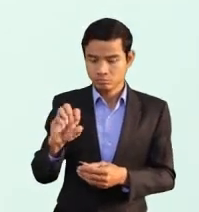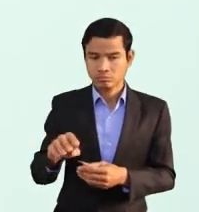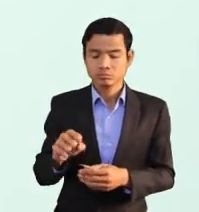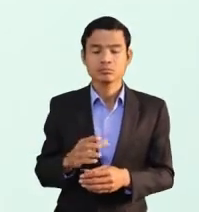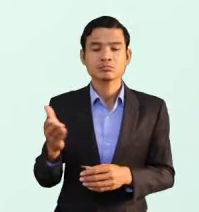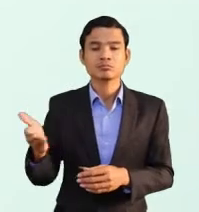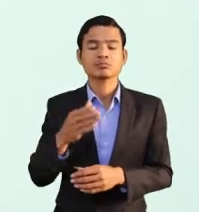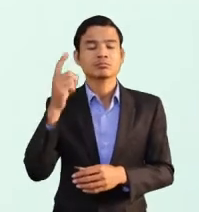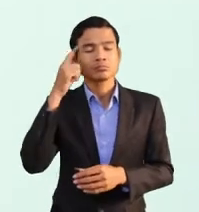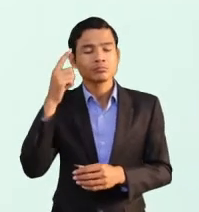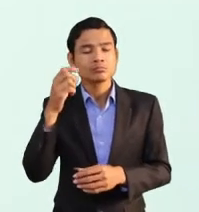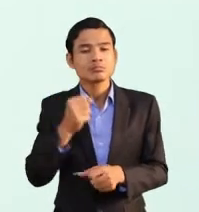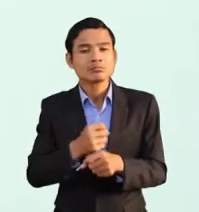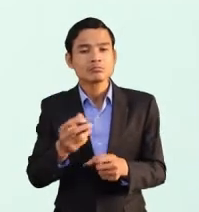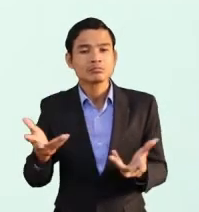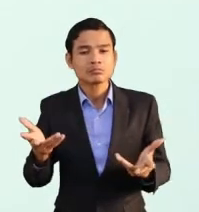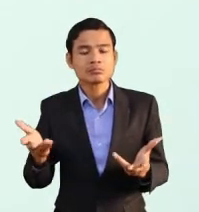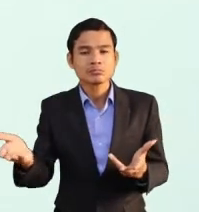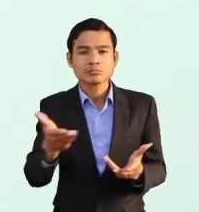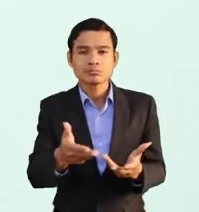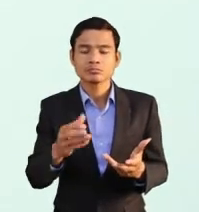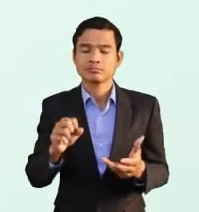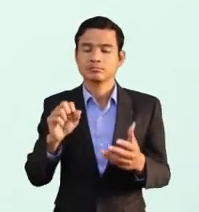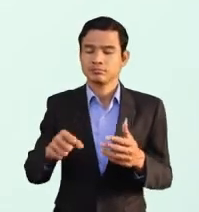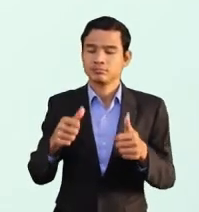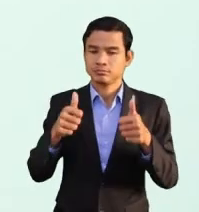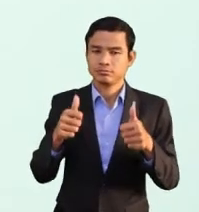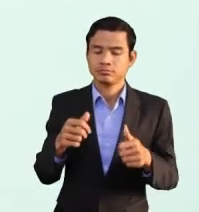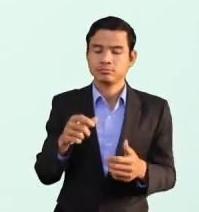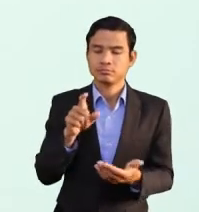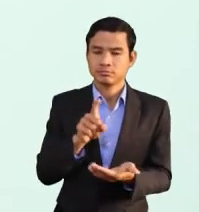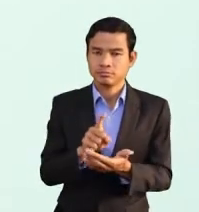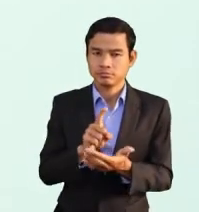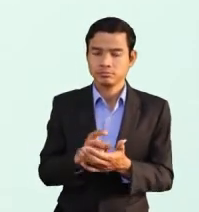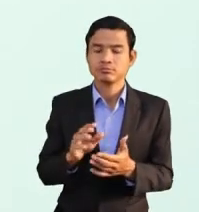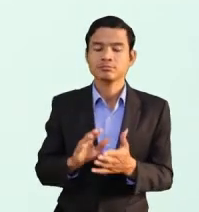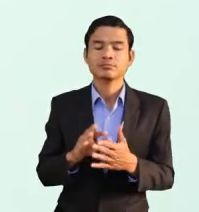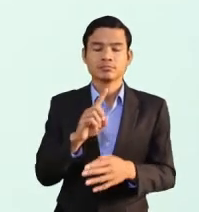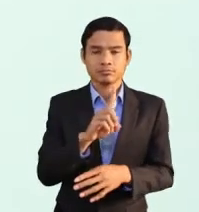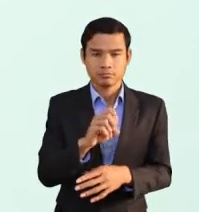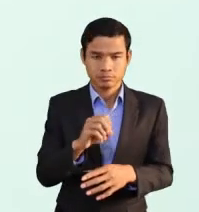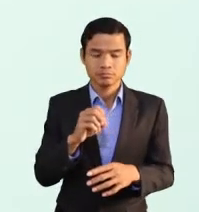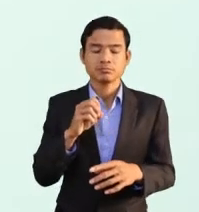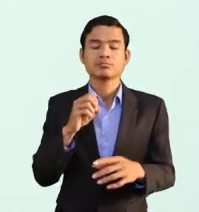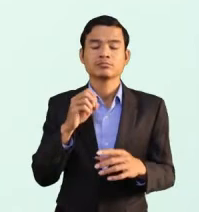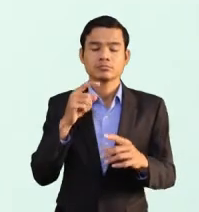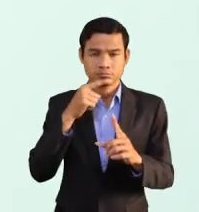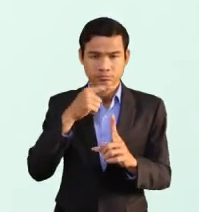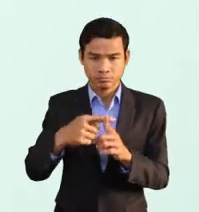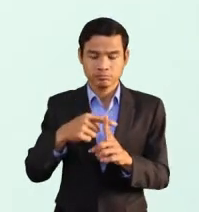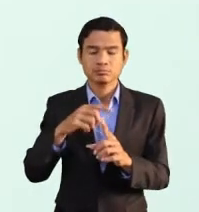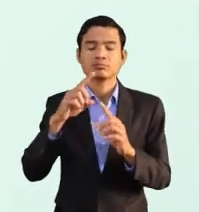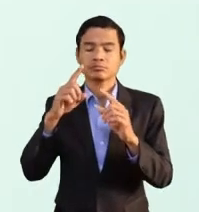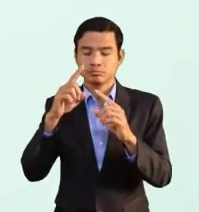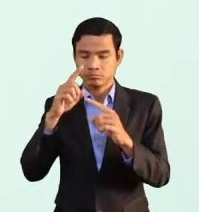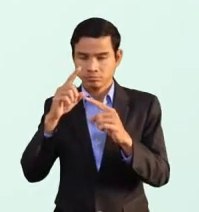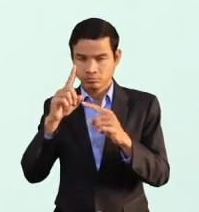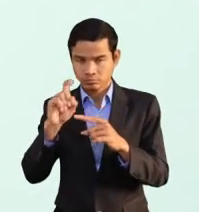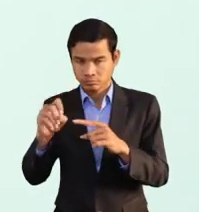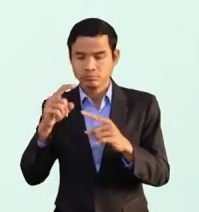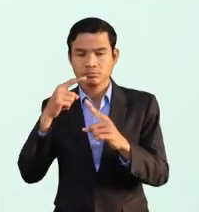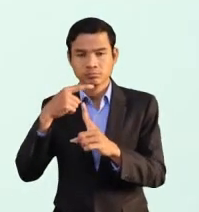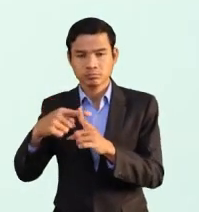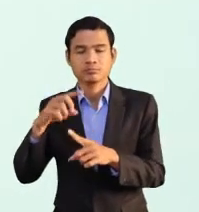con thơ mày khơi sam supply hả cha là ô cứ con dọc đóp bột nâng đóp